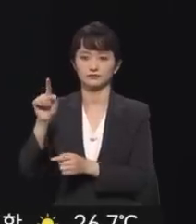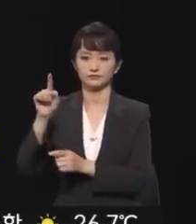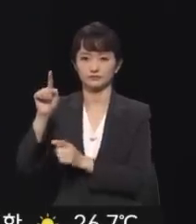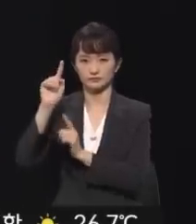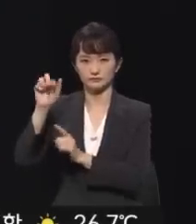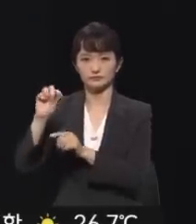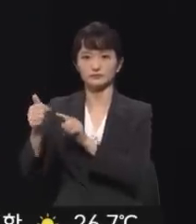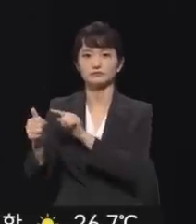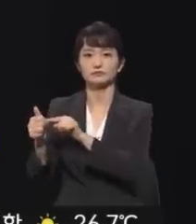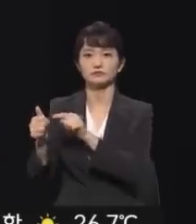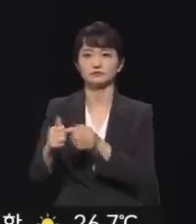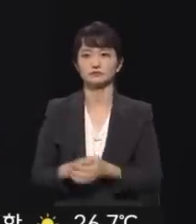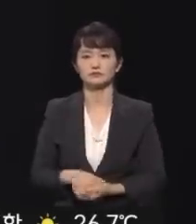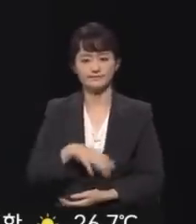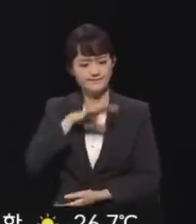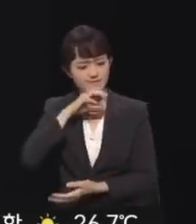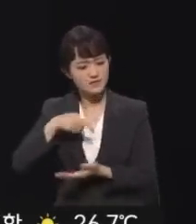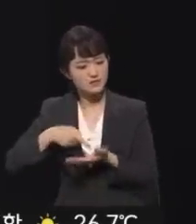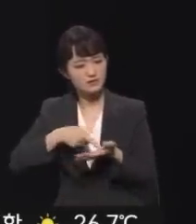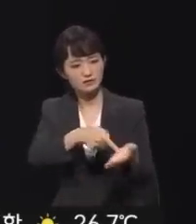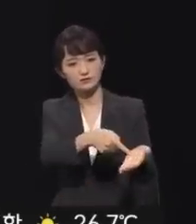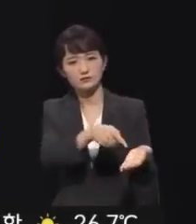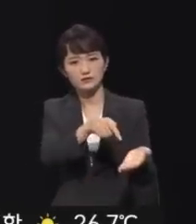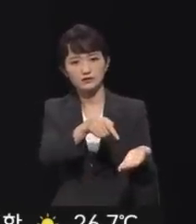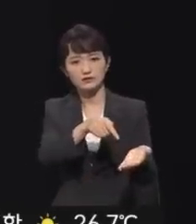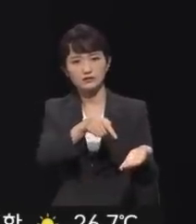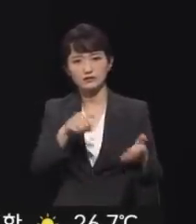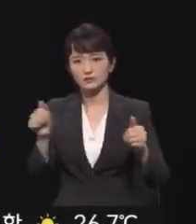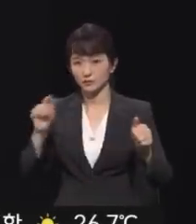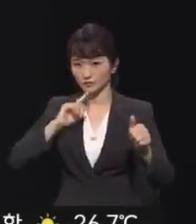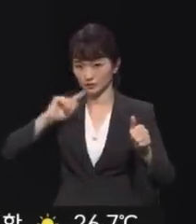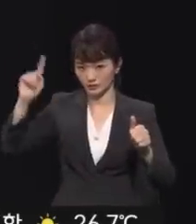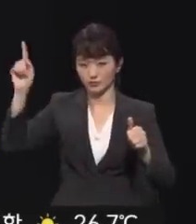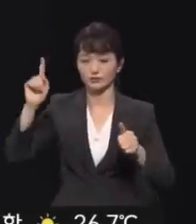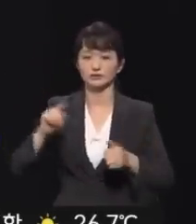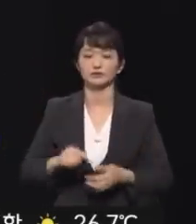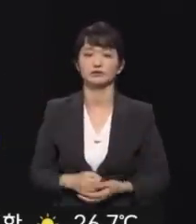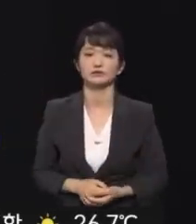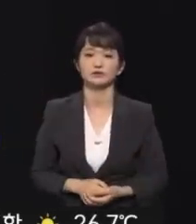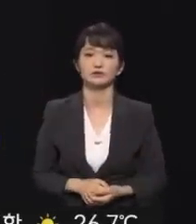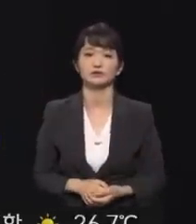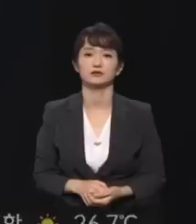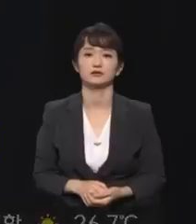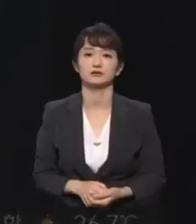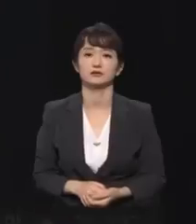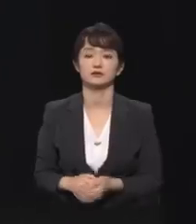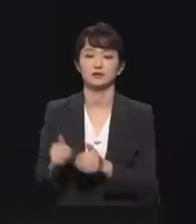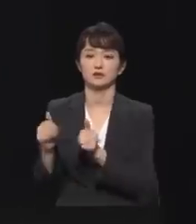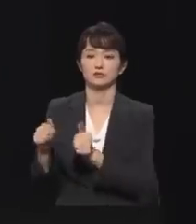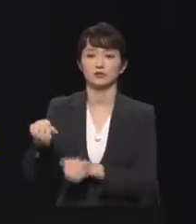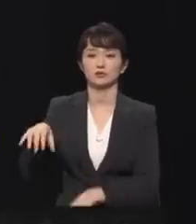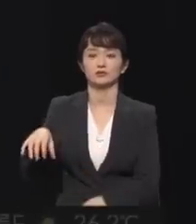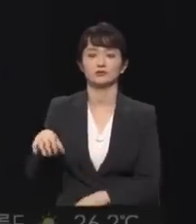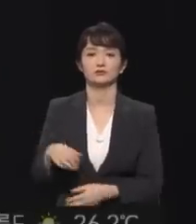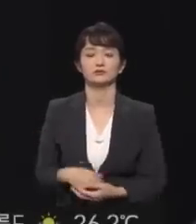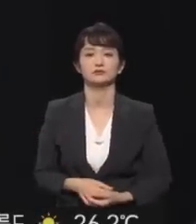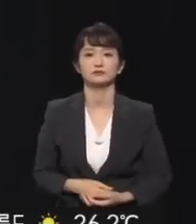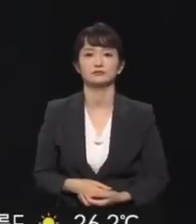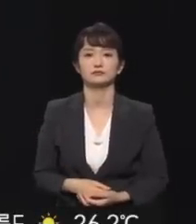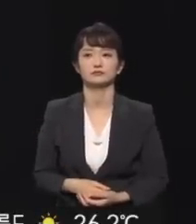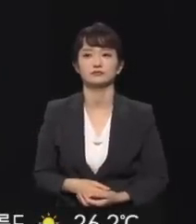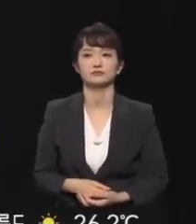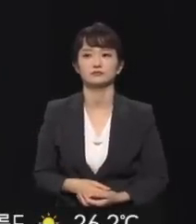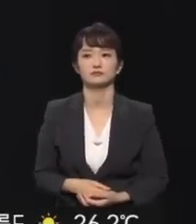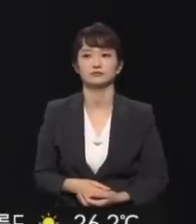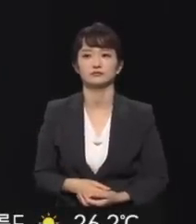대표가 문제제기를 한 거고 이제 가처분 신청을 낸 건데 그래서 법원도 아마 우리의 어떤 저희가